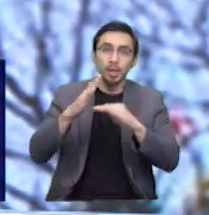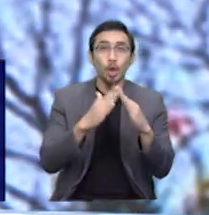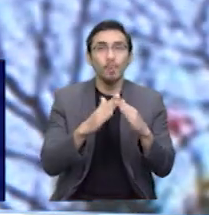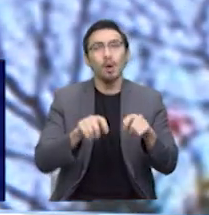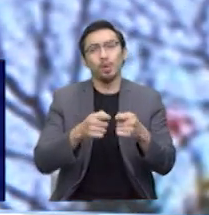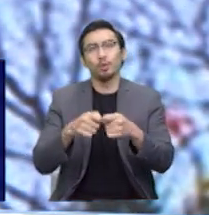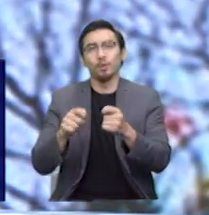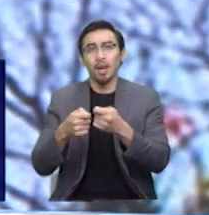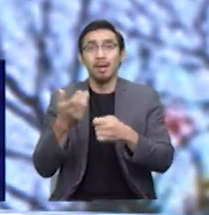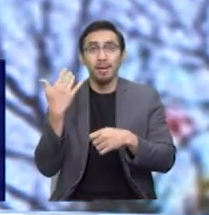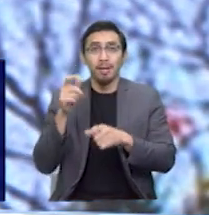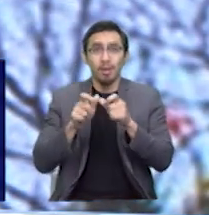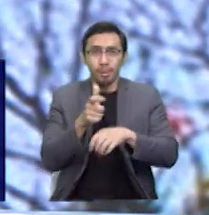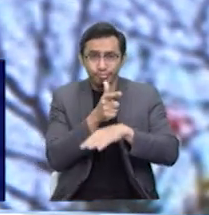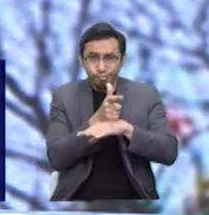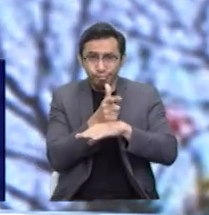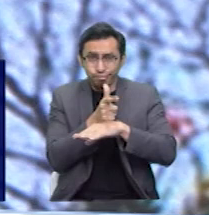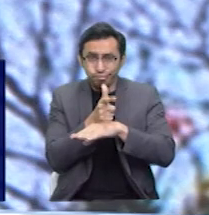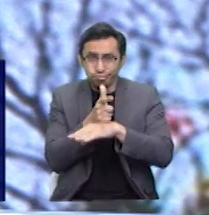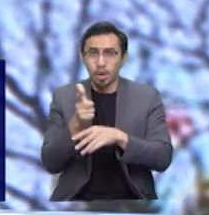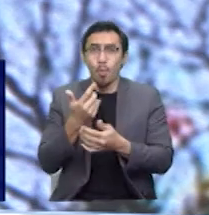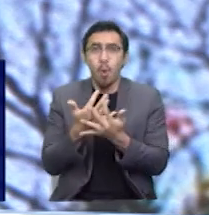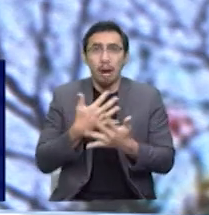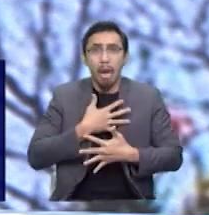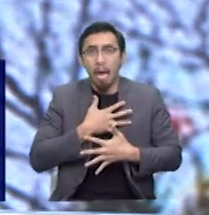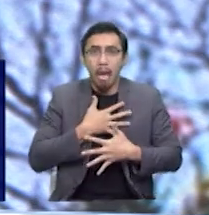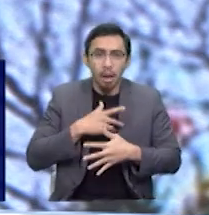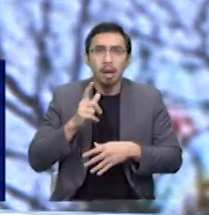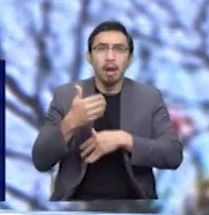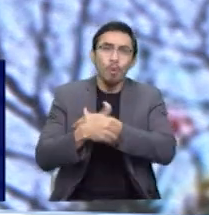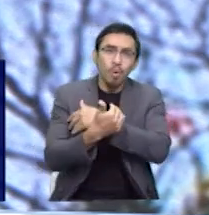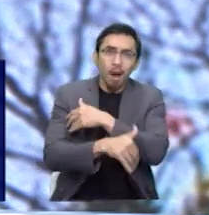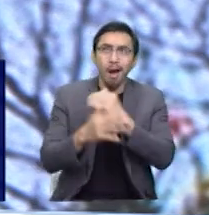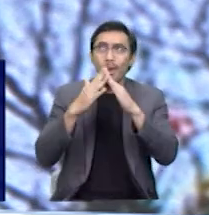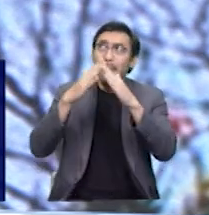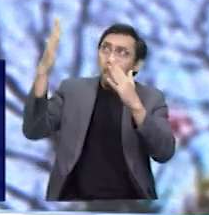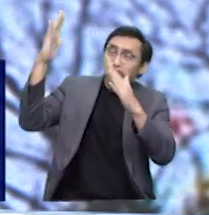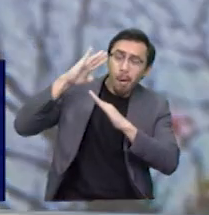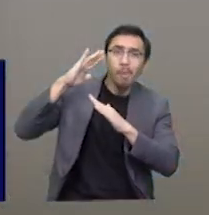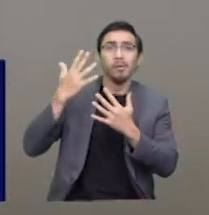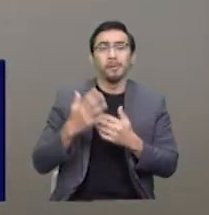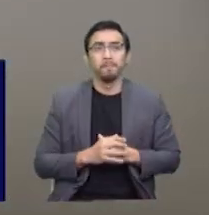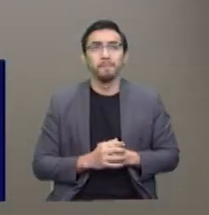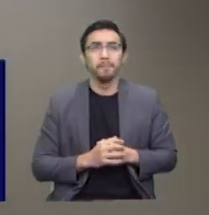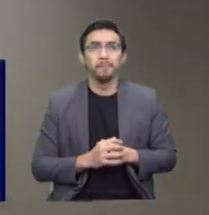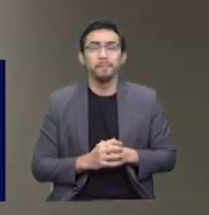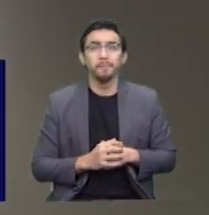rekam video amatir membuat warga panik. Seorang warga terluka akibat tertimpa atap rumah.